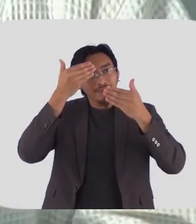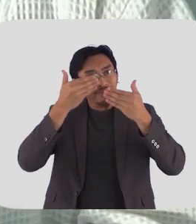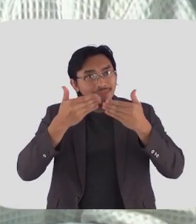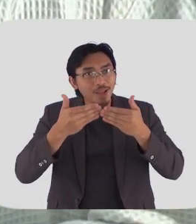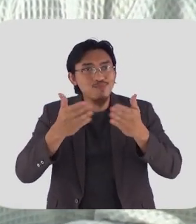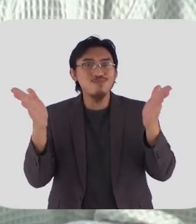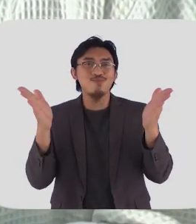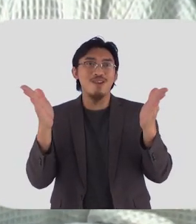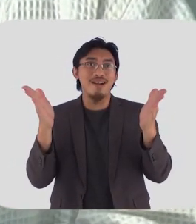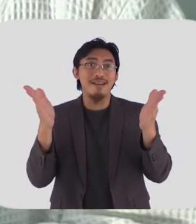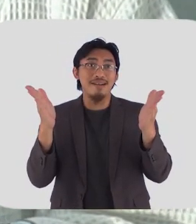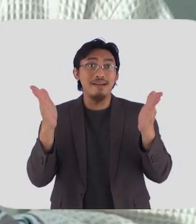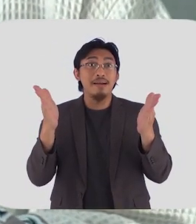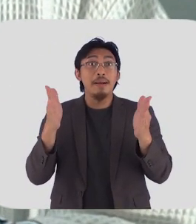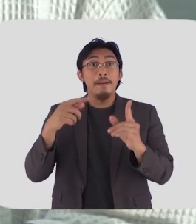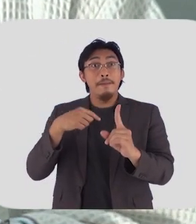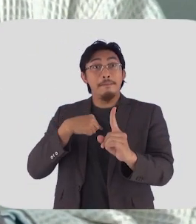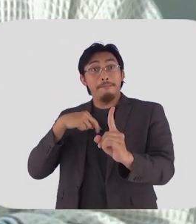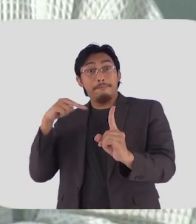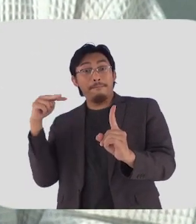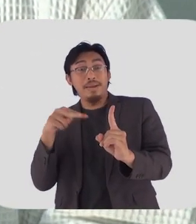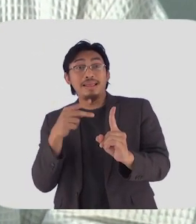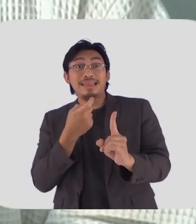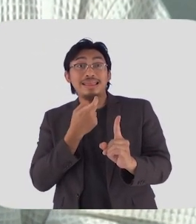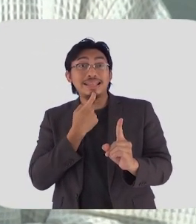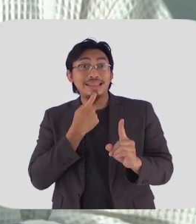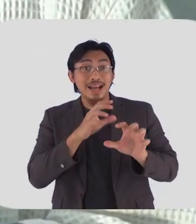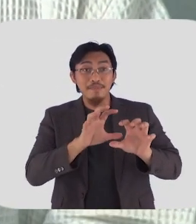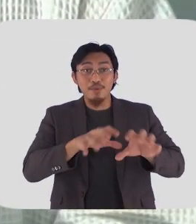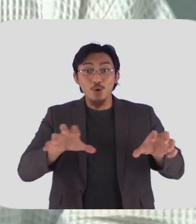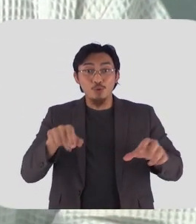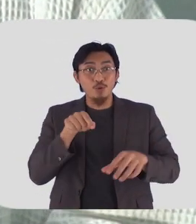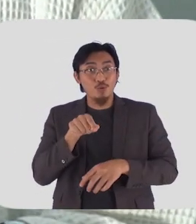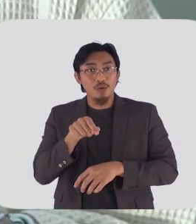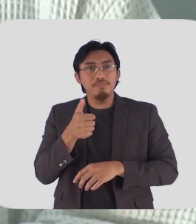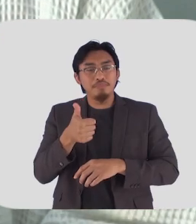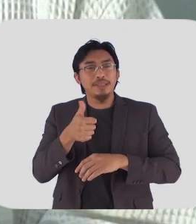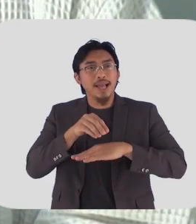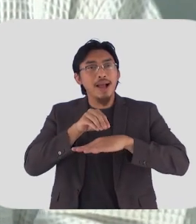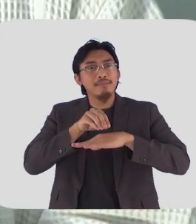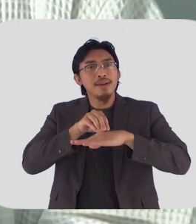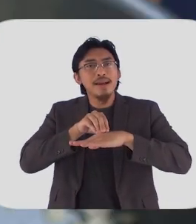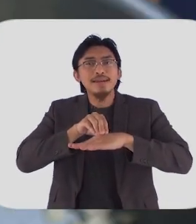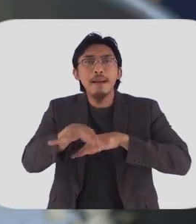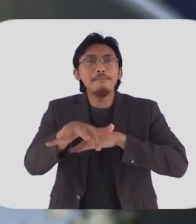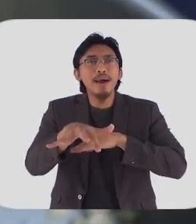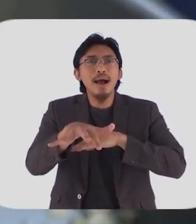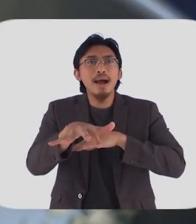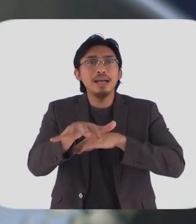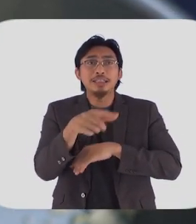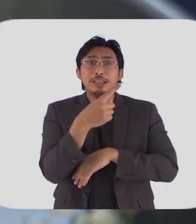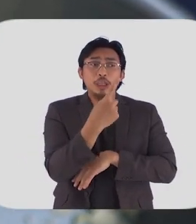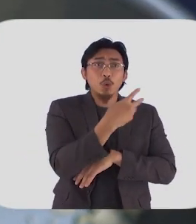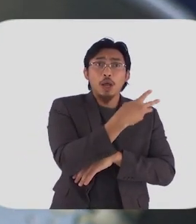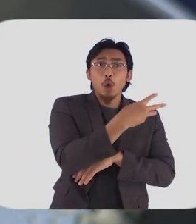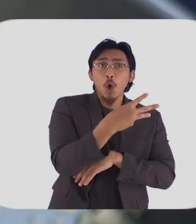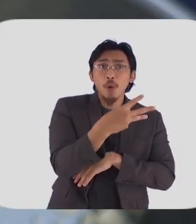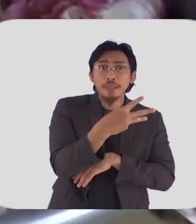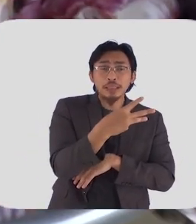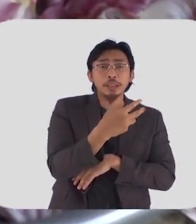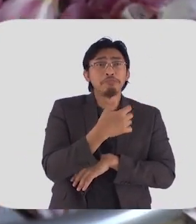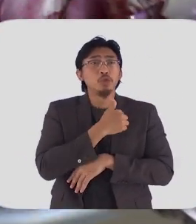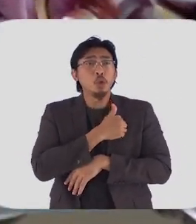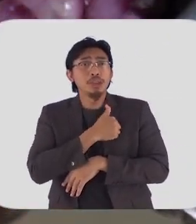Manfaat yang saya dapatkan sangat banyak sekali selain membuka pemikiran saya, pandangan saya mengenai produk-produk saya yang